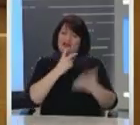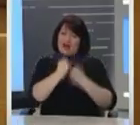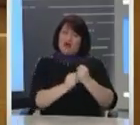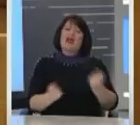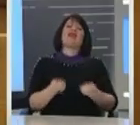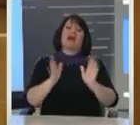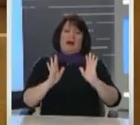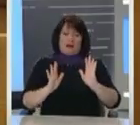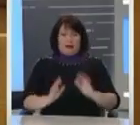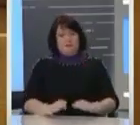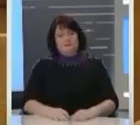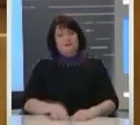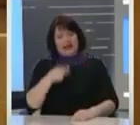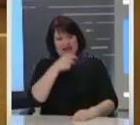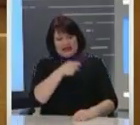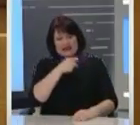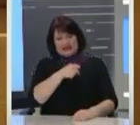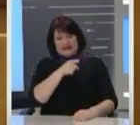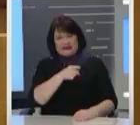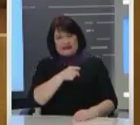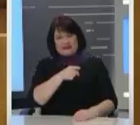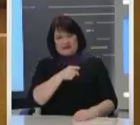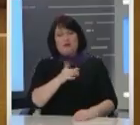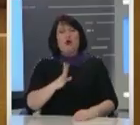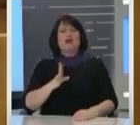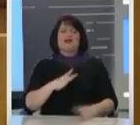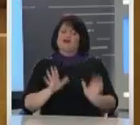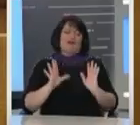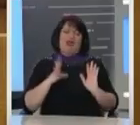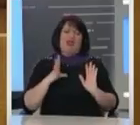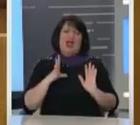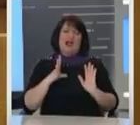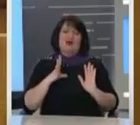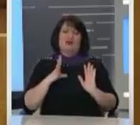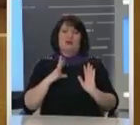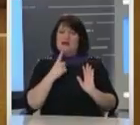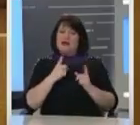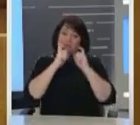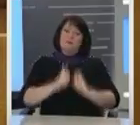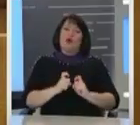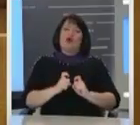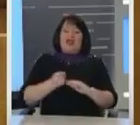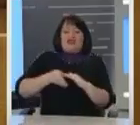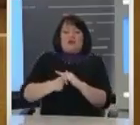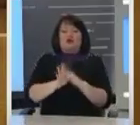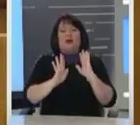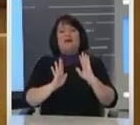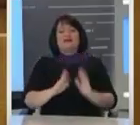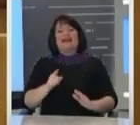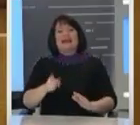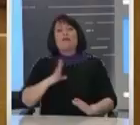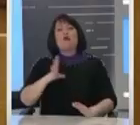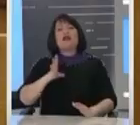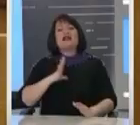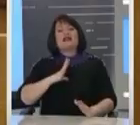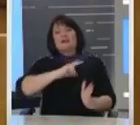χρόνια. Και εσείς για να ξεπεράσετε την απροθυμία των πολιτών την κάνετε υποχρεωτική. Απαγορεύετε δηλαδή στους